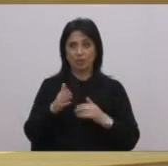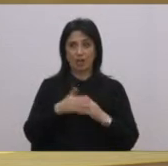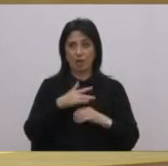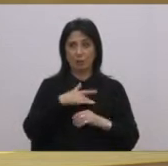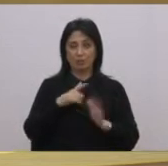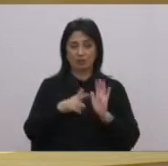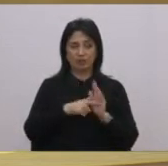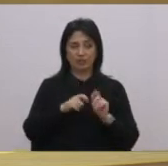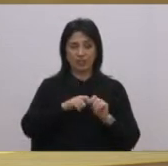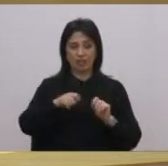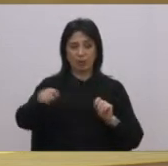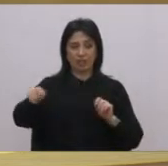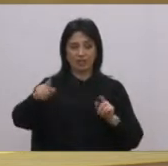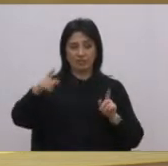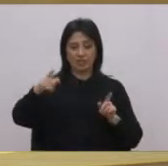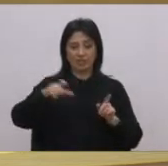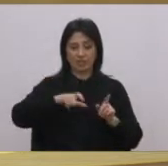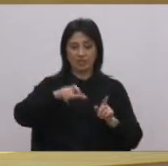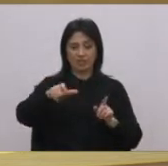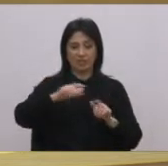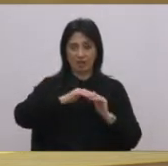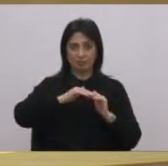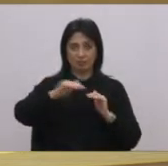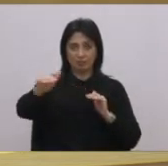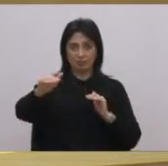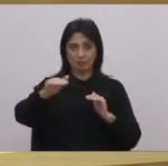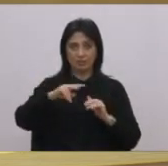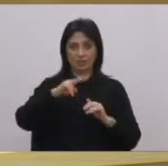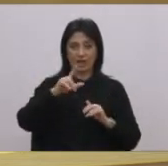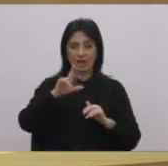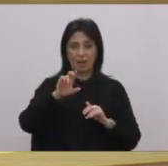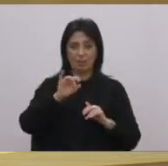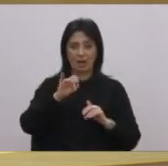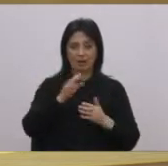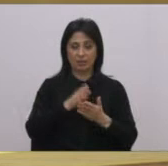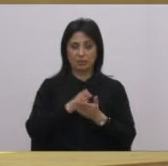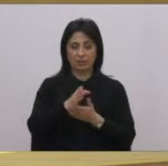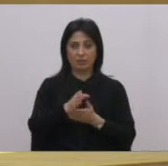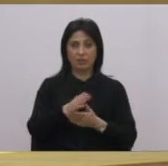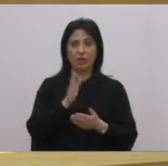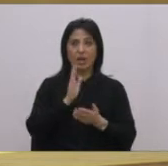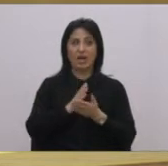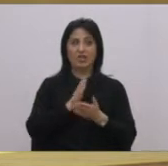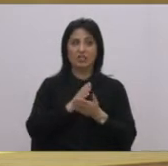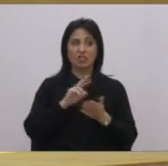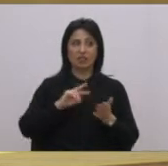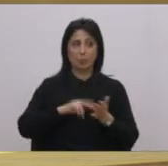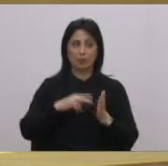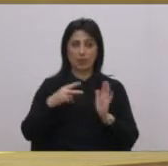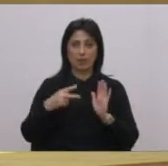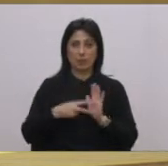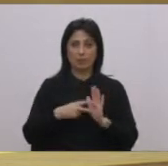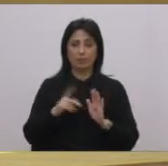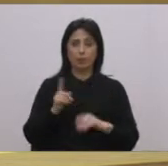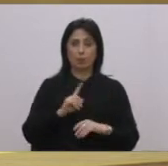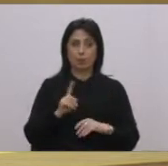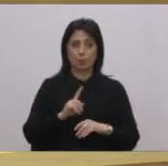7 კილომეტრამდე გზაც დაიგო ლებარდის მიმართულებით და არსებობდა გეგმა,